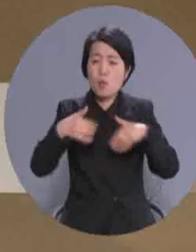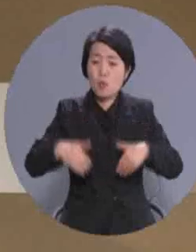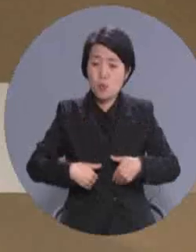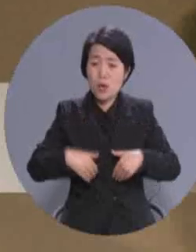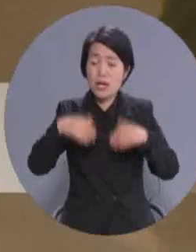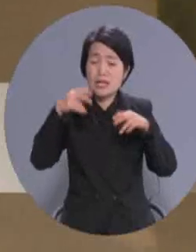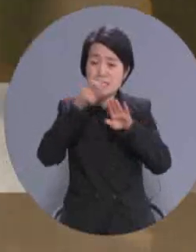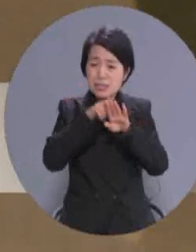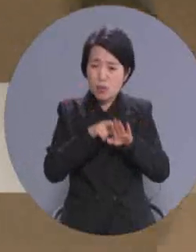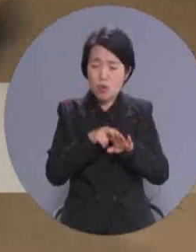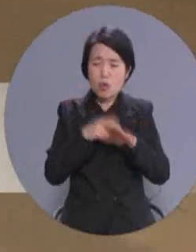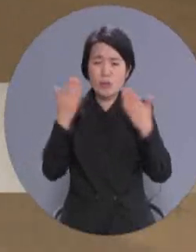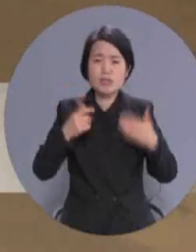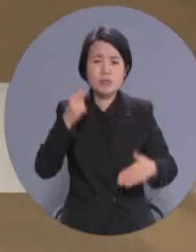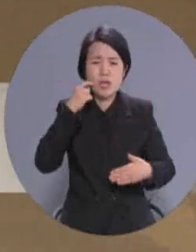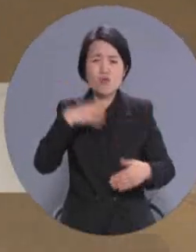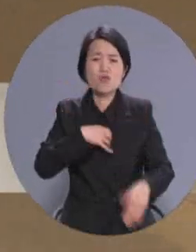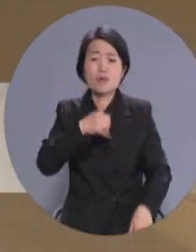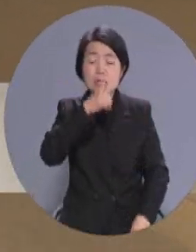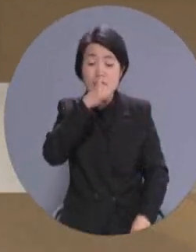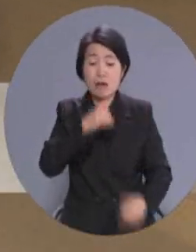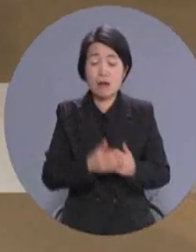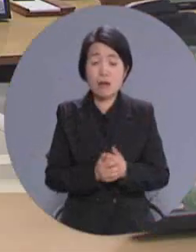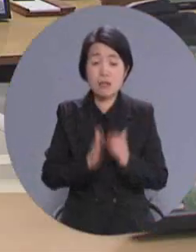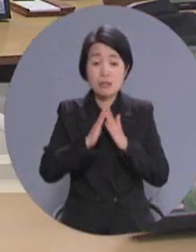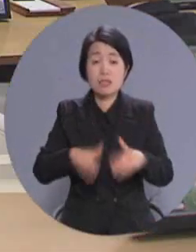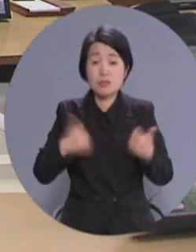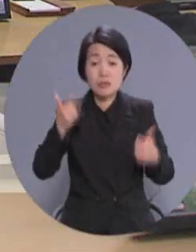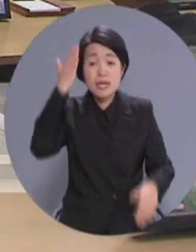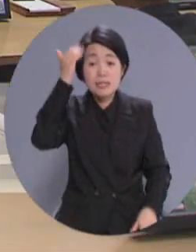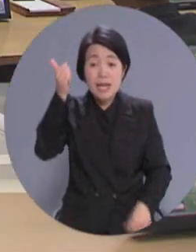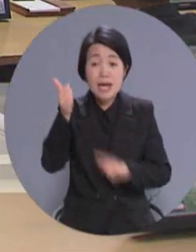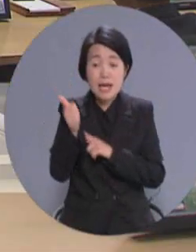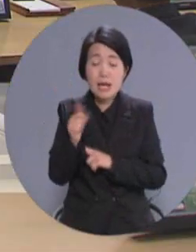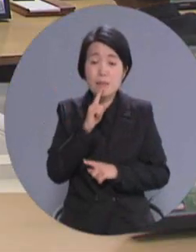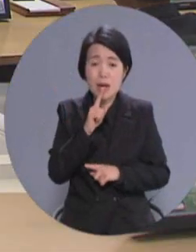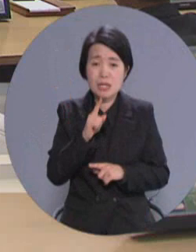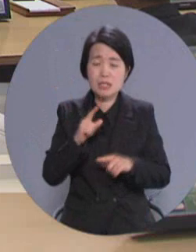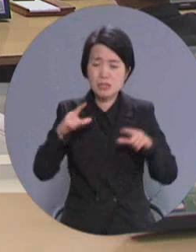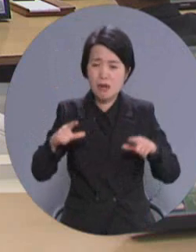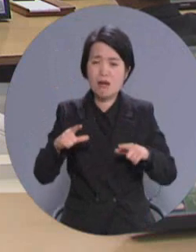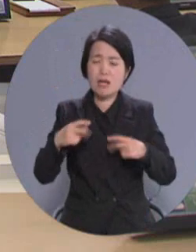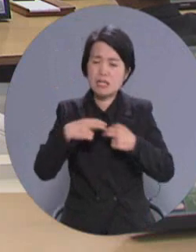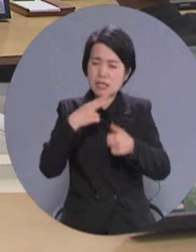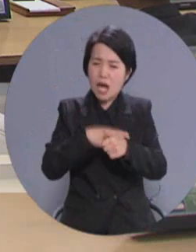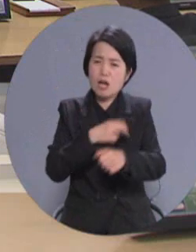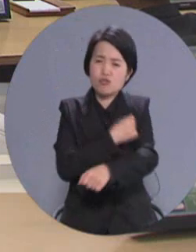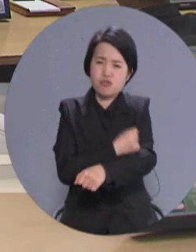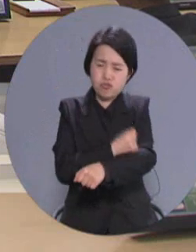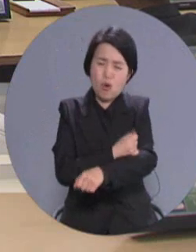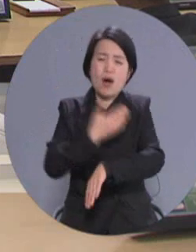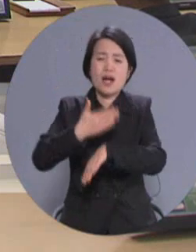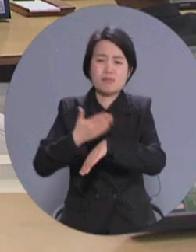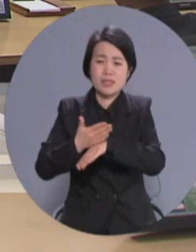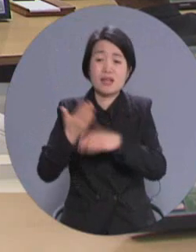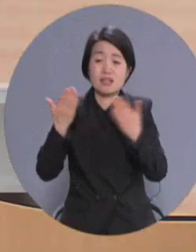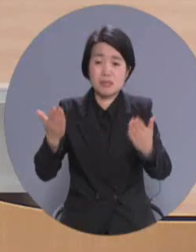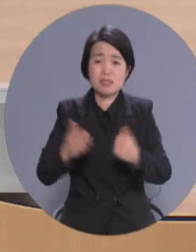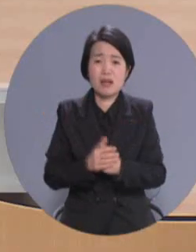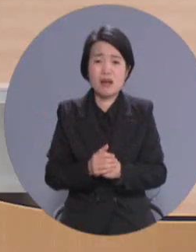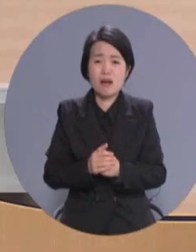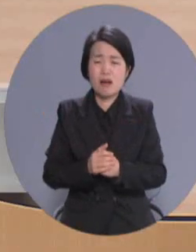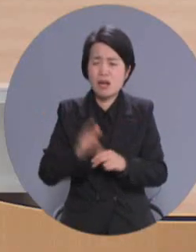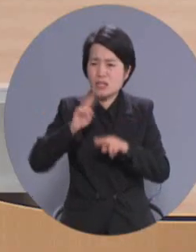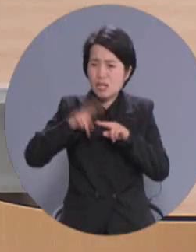이같이 밝혔습니다 서동욱 전남도의회 의장은 지역에서 헌신하는 의료인의 노고에 감사드린다 더 이상